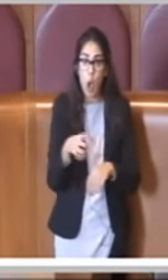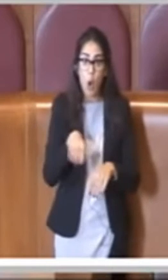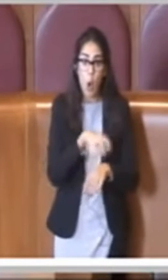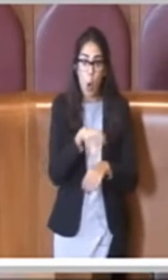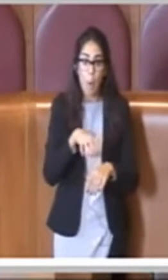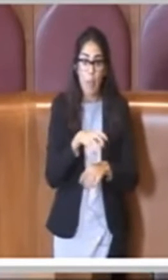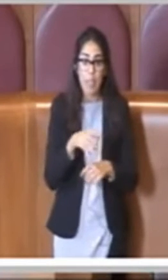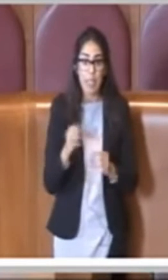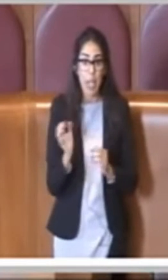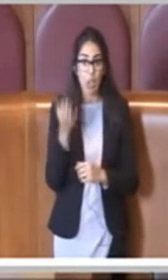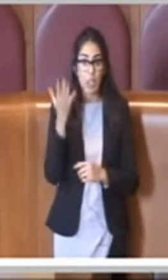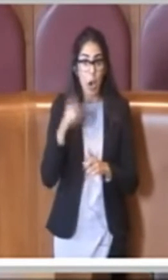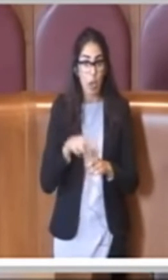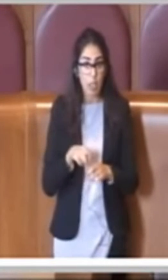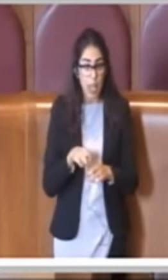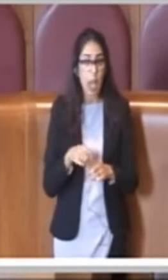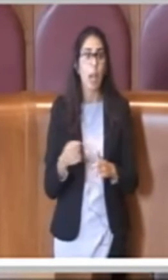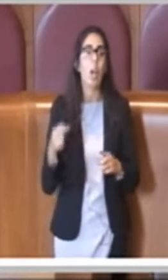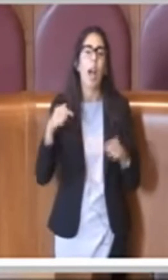ora la società, appunto,